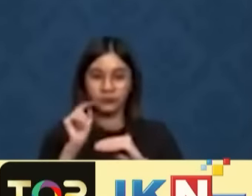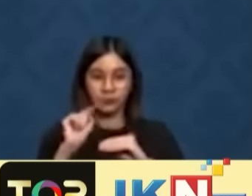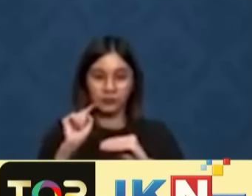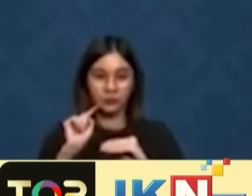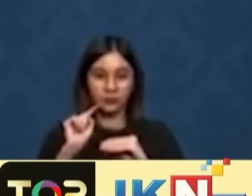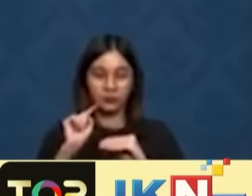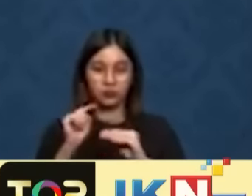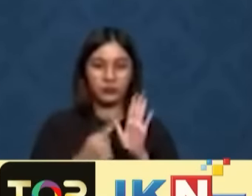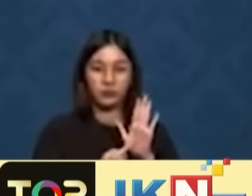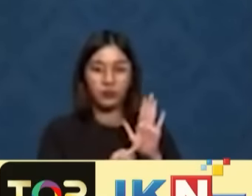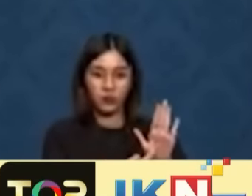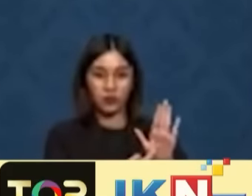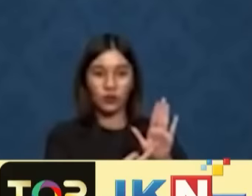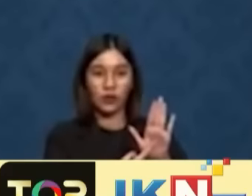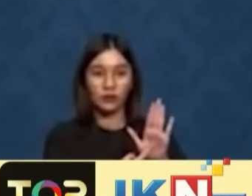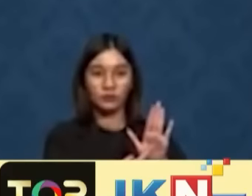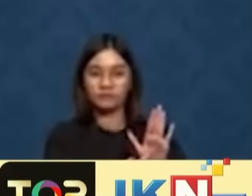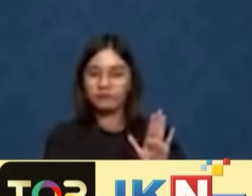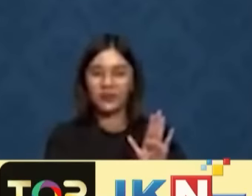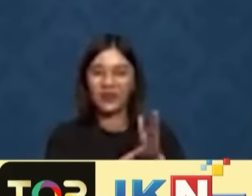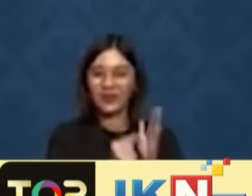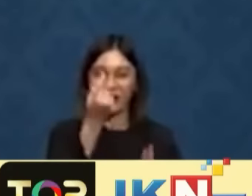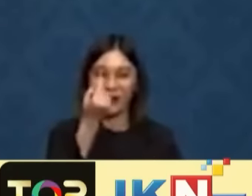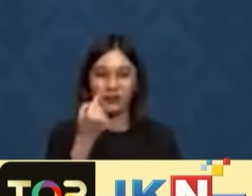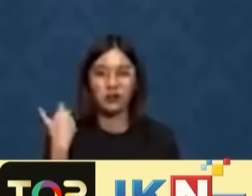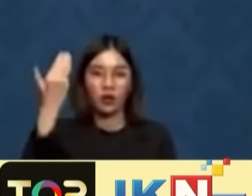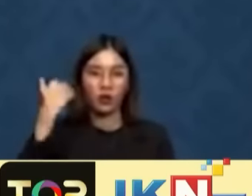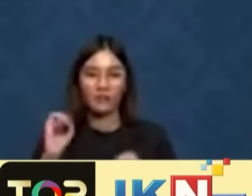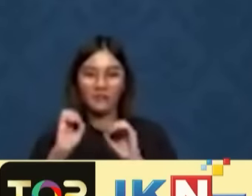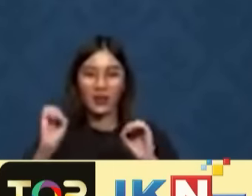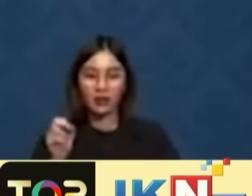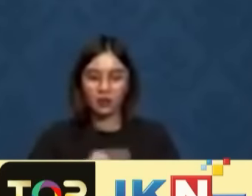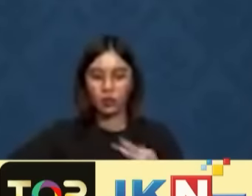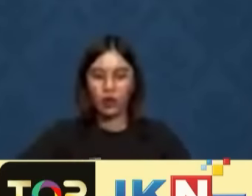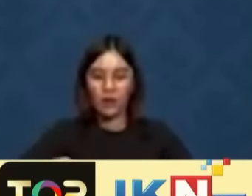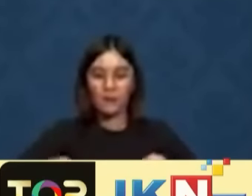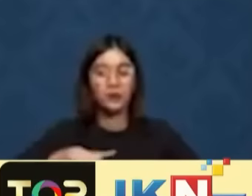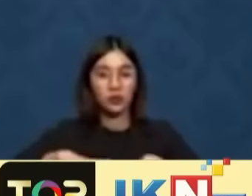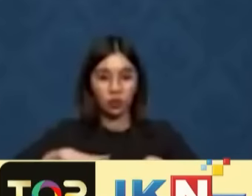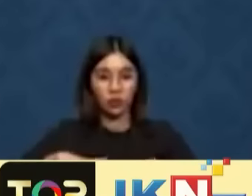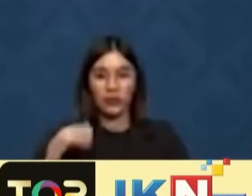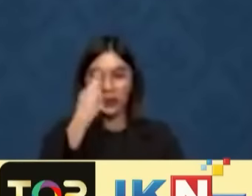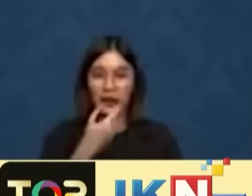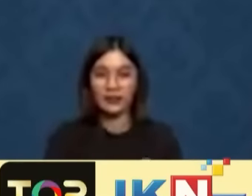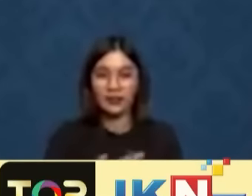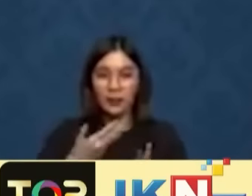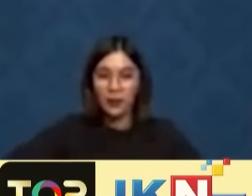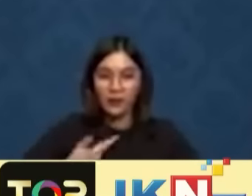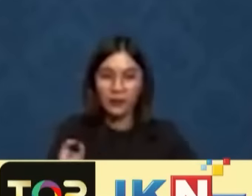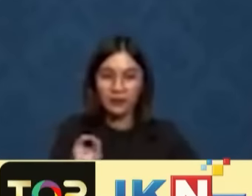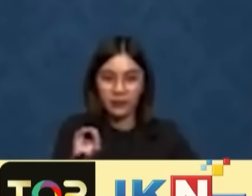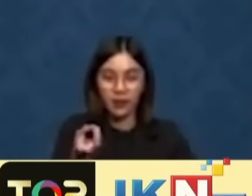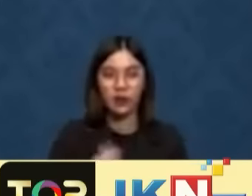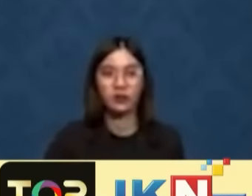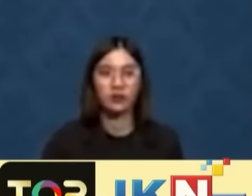นะแต่สุดท้ายโครงการนี้เป็นโครงการที่ประชาชนชื่นชมมากที่สุดเพราะดูแลพี่น้องคนยากจนตรงเป้าหมายเลย